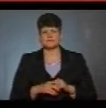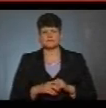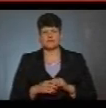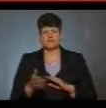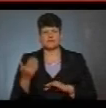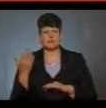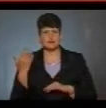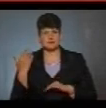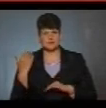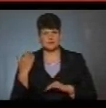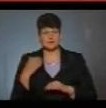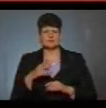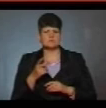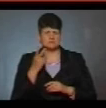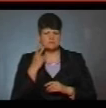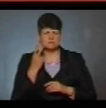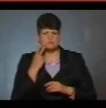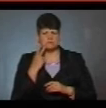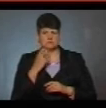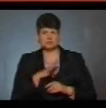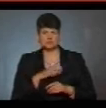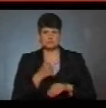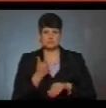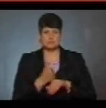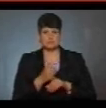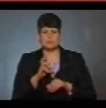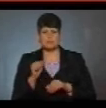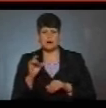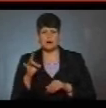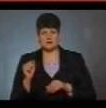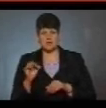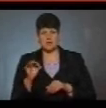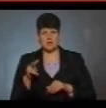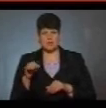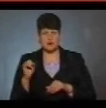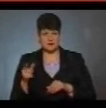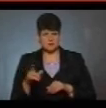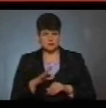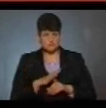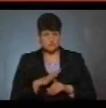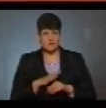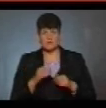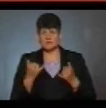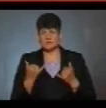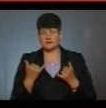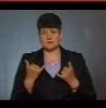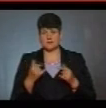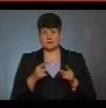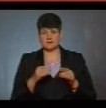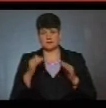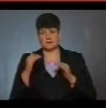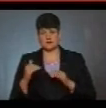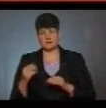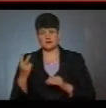того стабільно лідирував Барна Олег від «Солідарності», але тепер він перейшов на